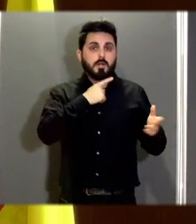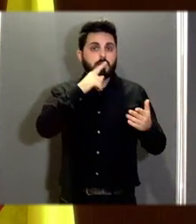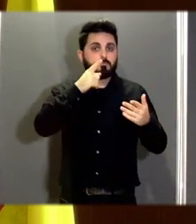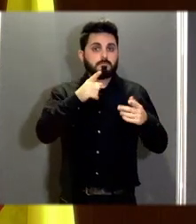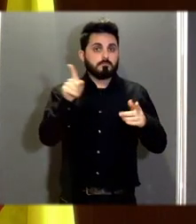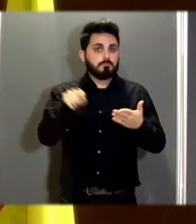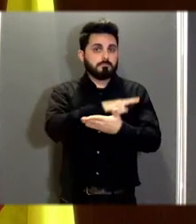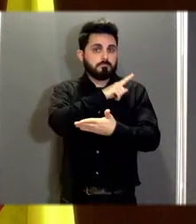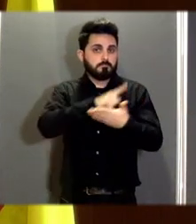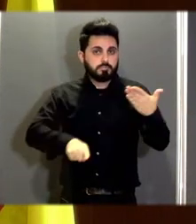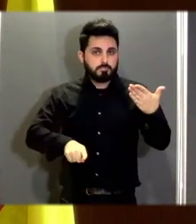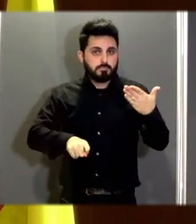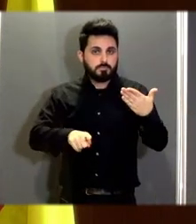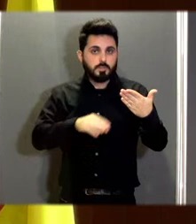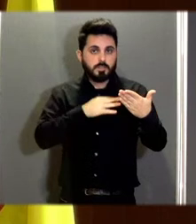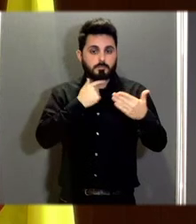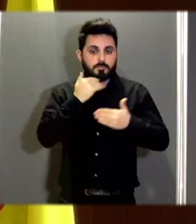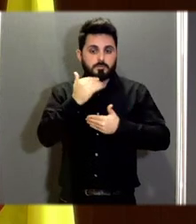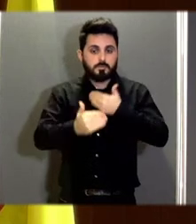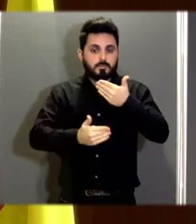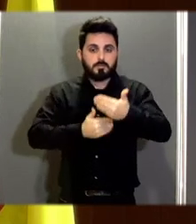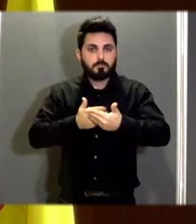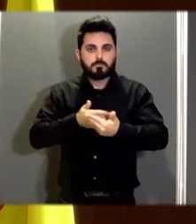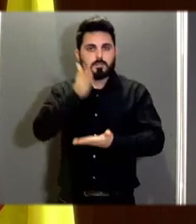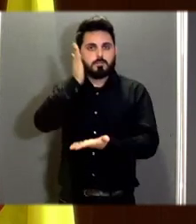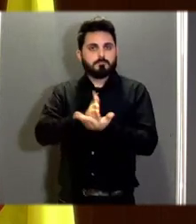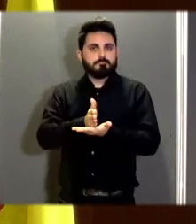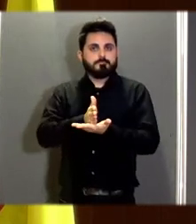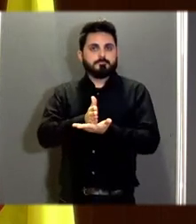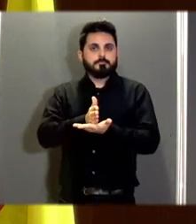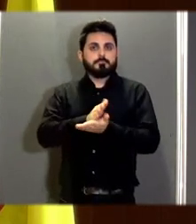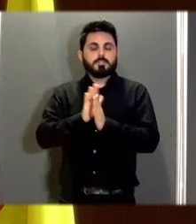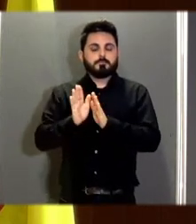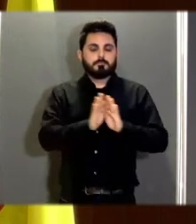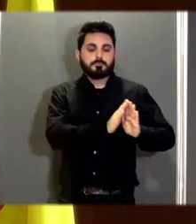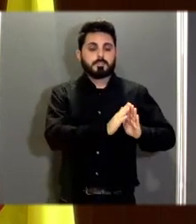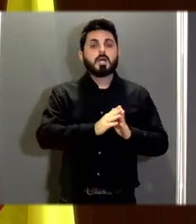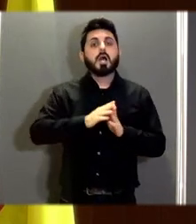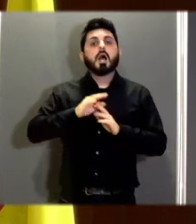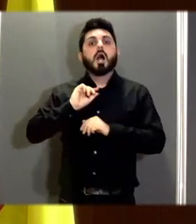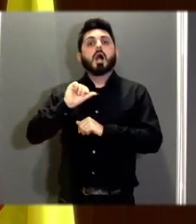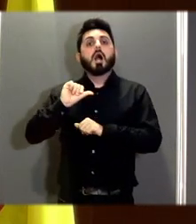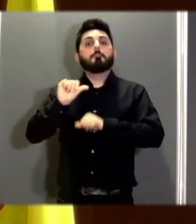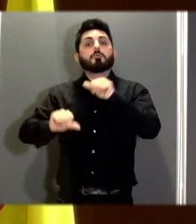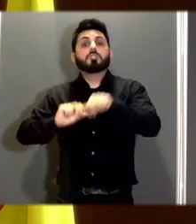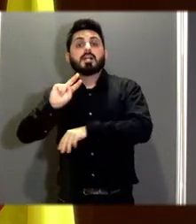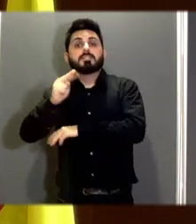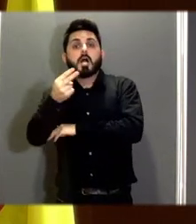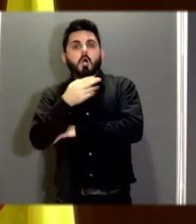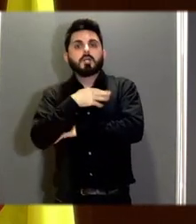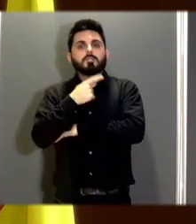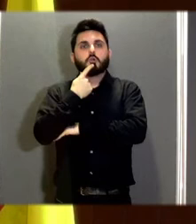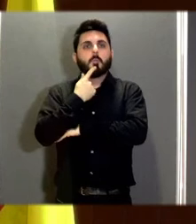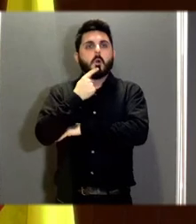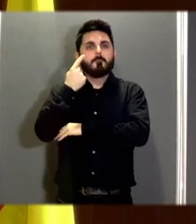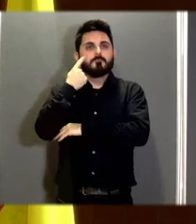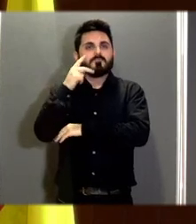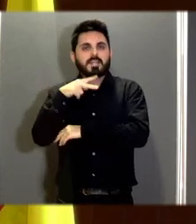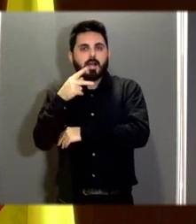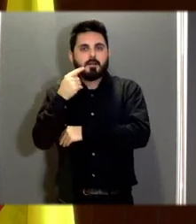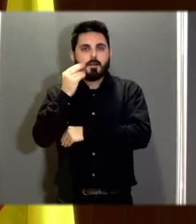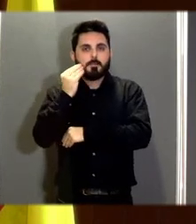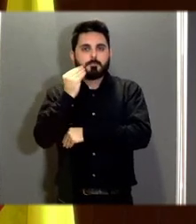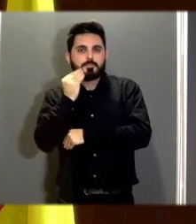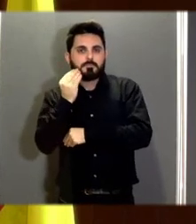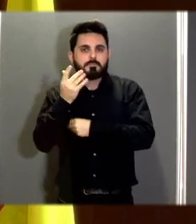d'octubre. En el primer procés hi ha hagut massa secretisme, mitges veritats i mentides i interessos personals i polítics que